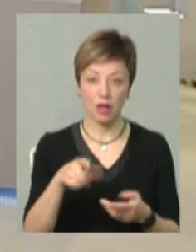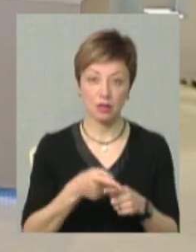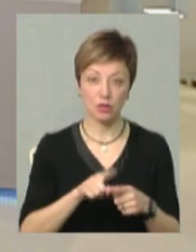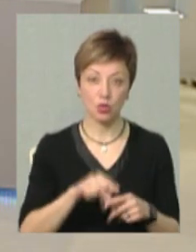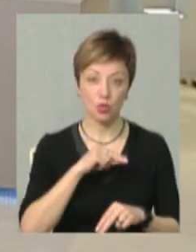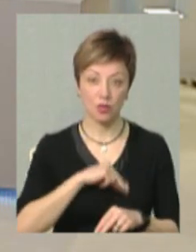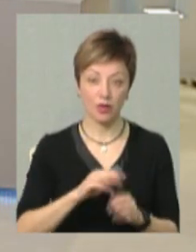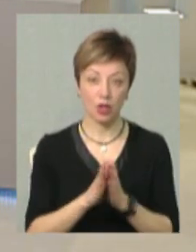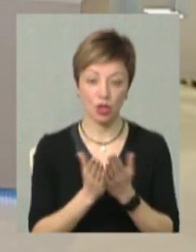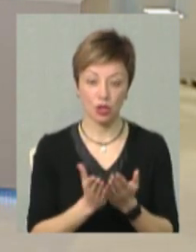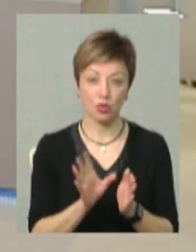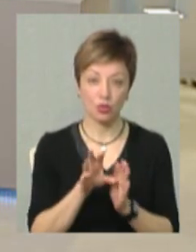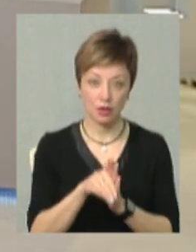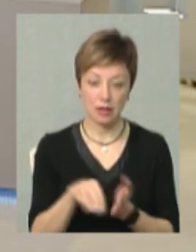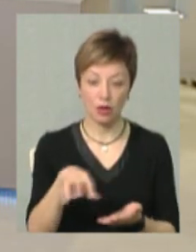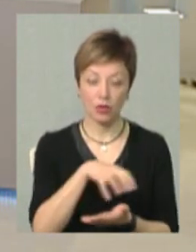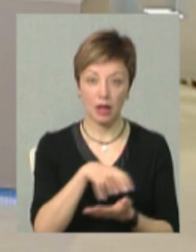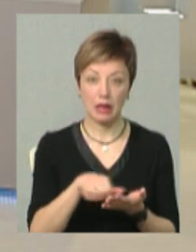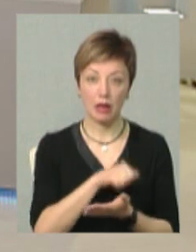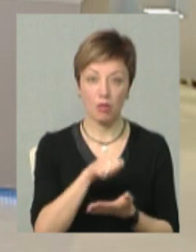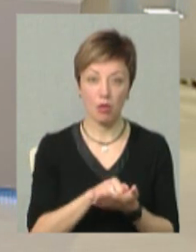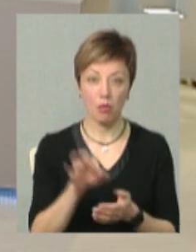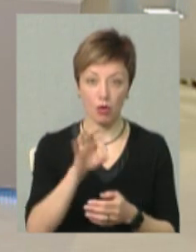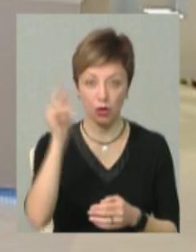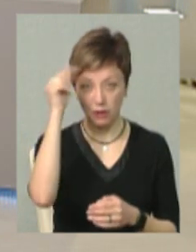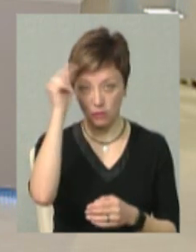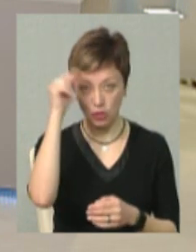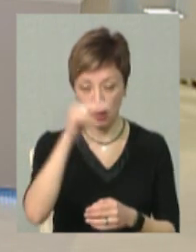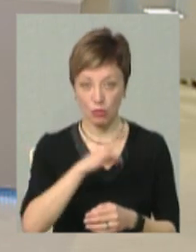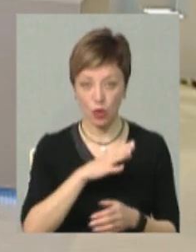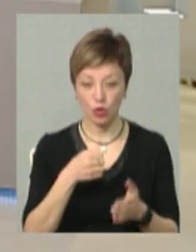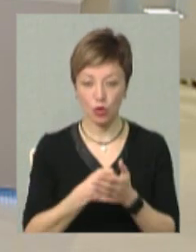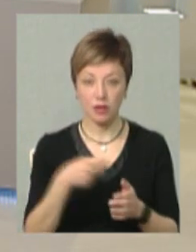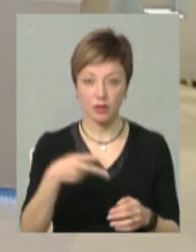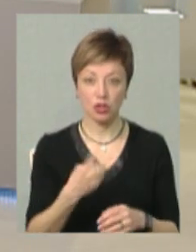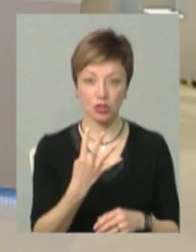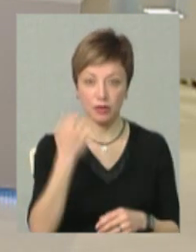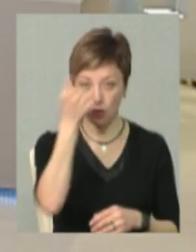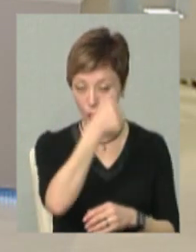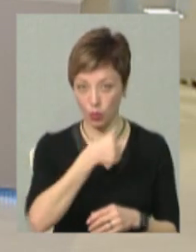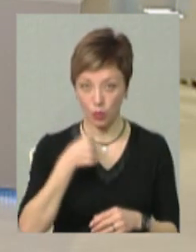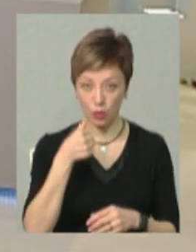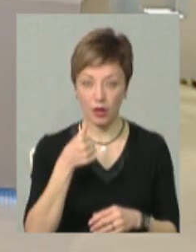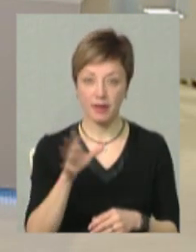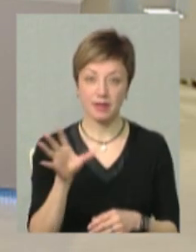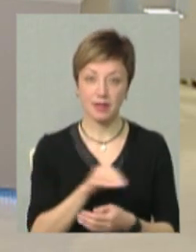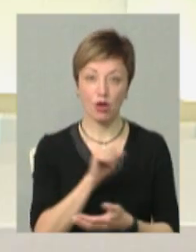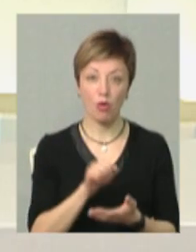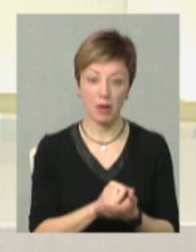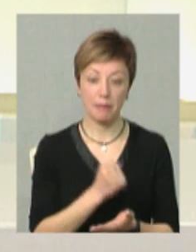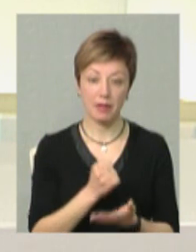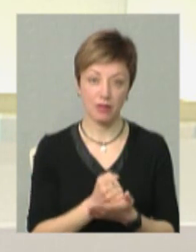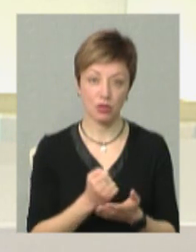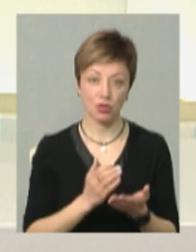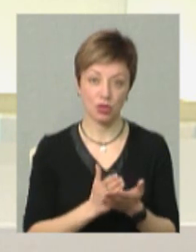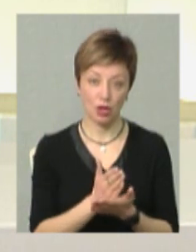трудову книжечку, долучити її, відсканувати диплом про навчання, якщо це навчання було до 2004 року. Так. Всі документи, які